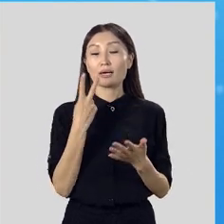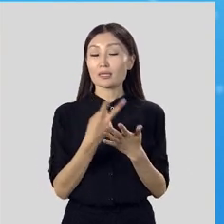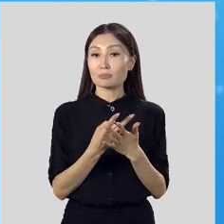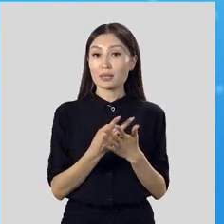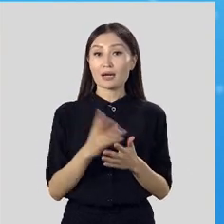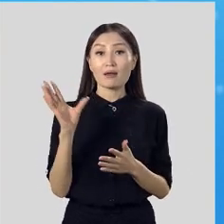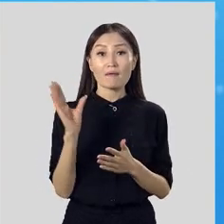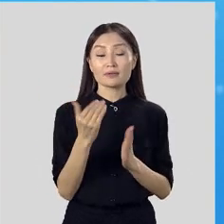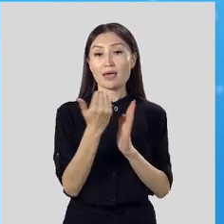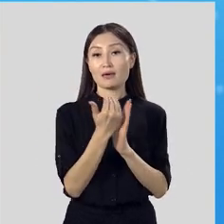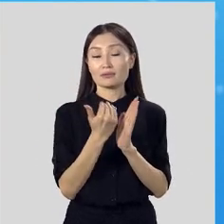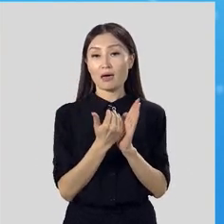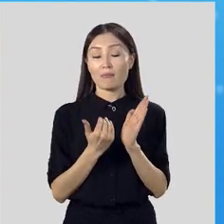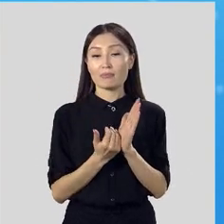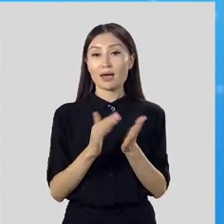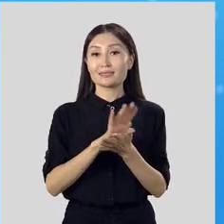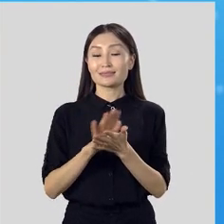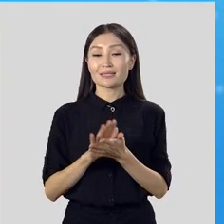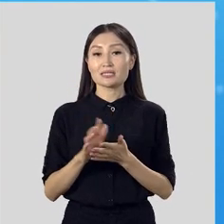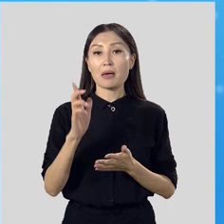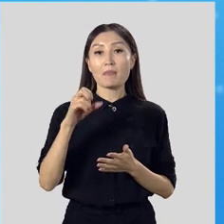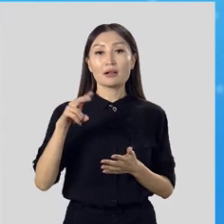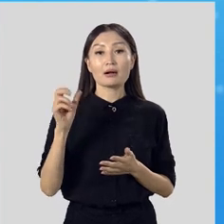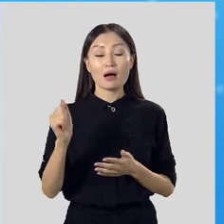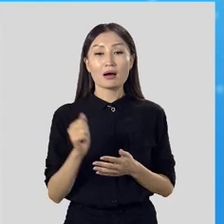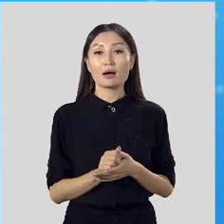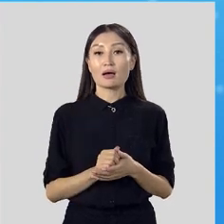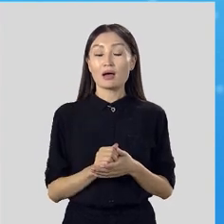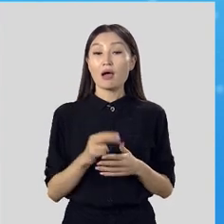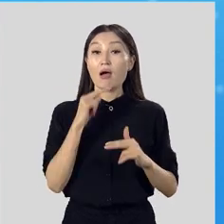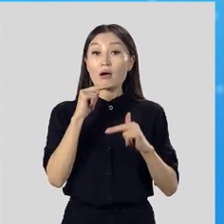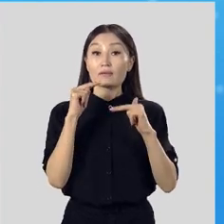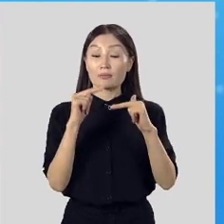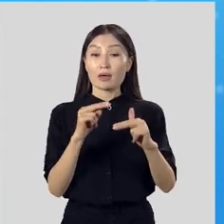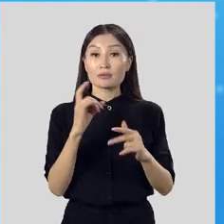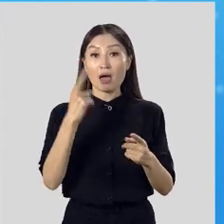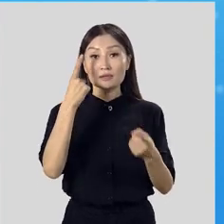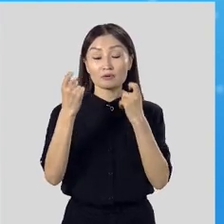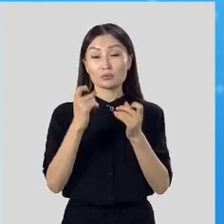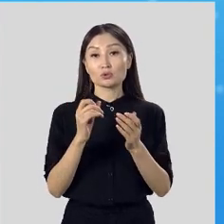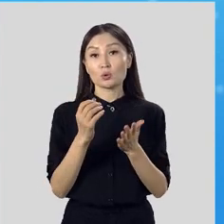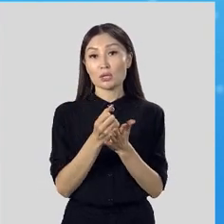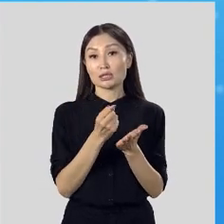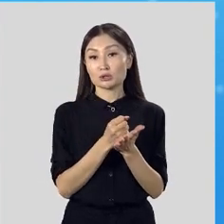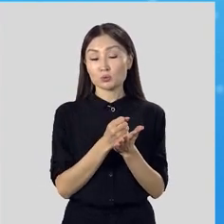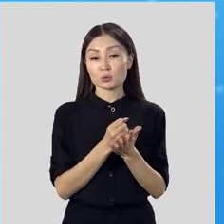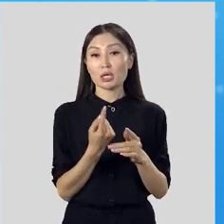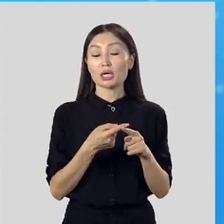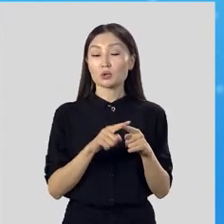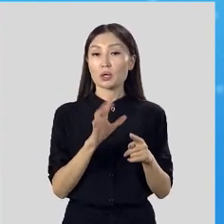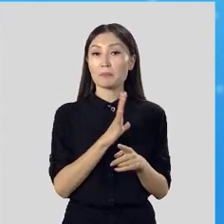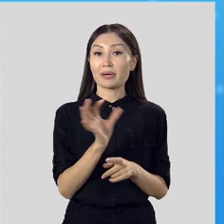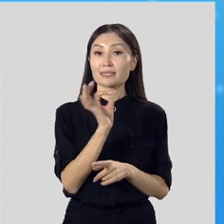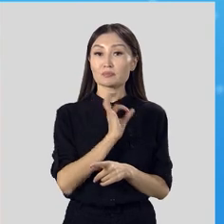рассмотрели все этапы синтеза белка. Обратите внимание на информационные ресурсы, которые